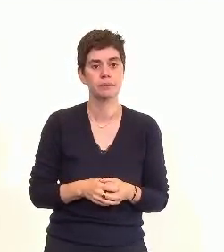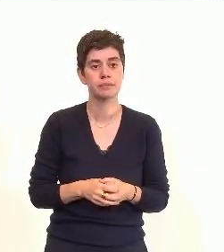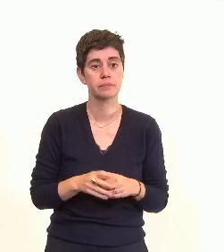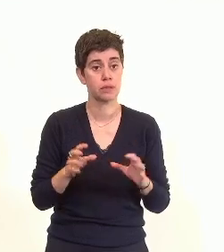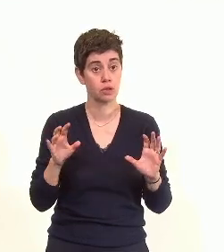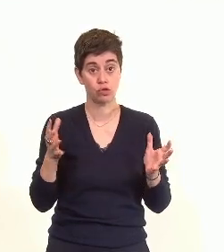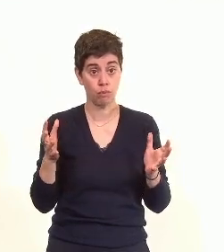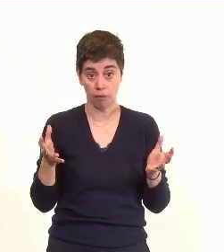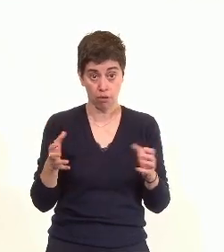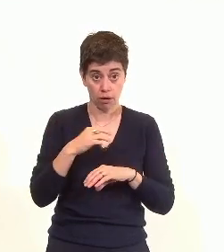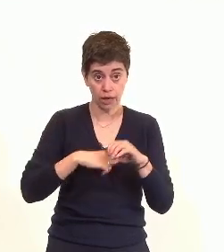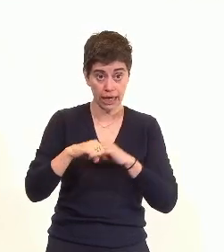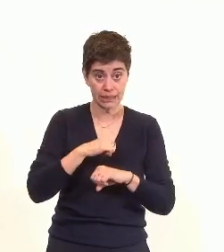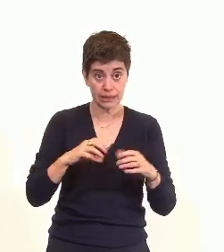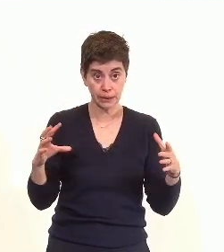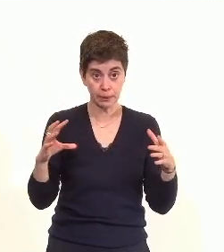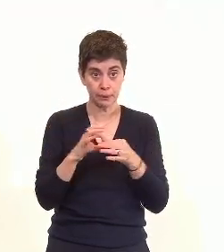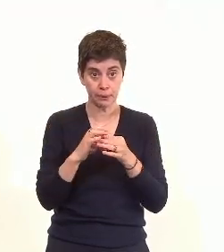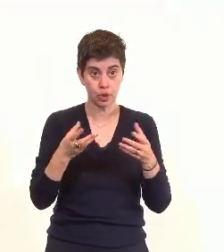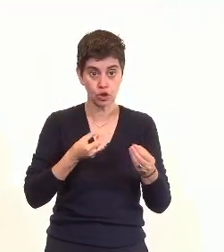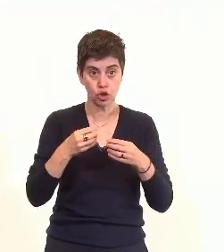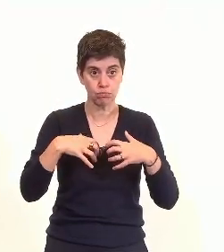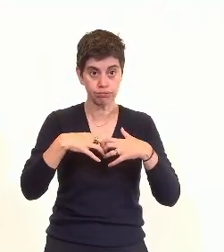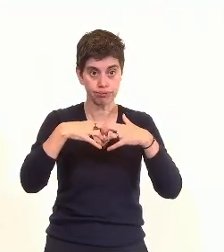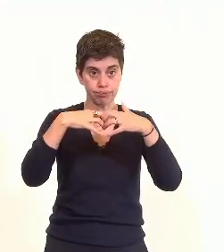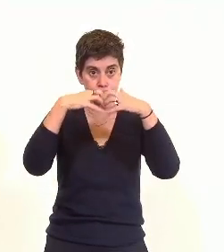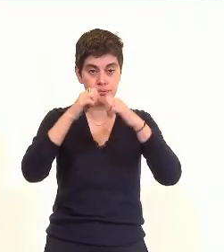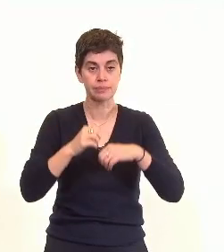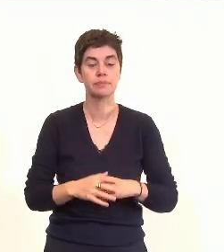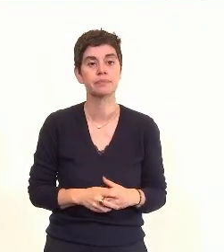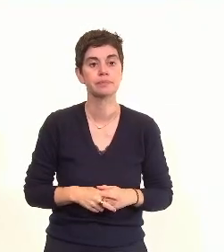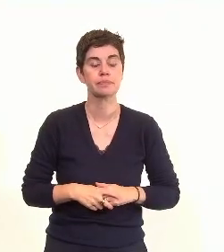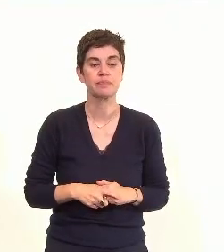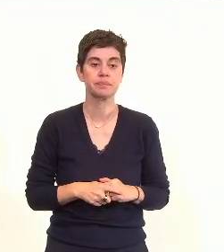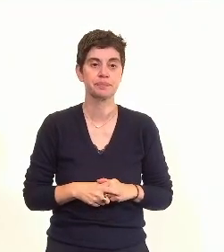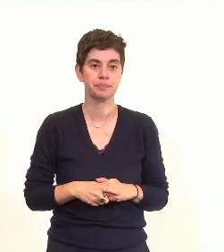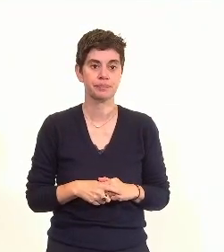associés? Avez-vous fait émulation, si je puis dire, sur ce projet?